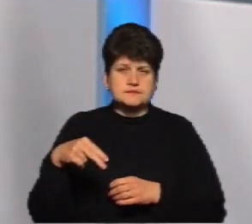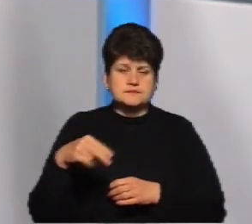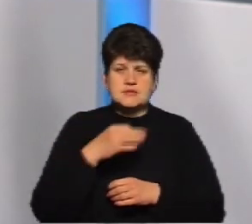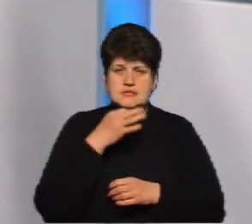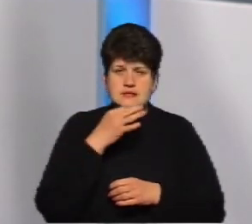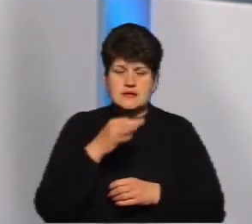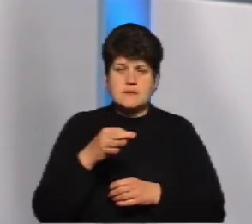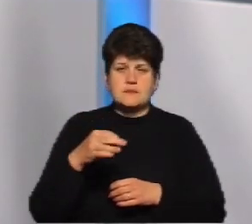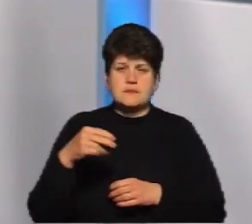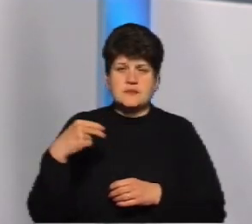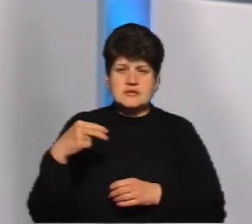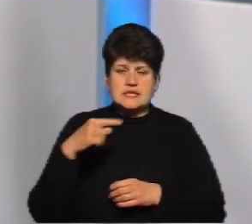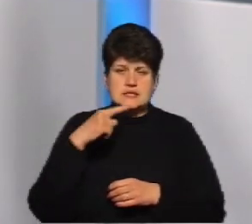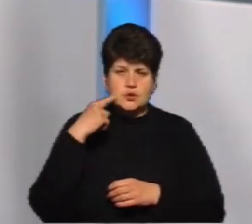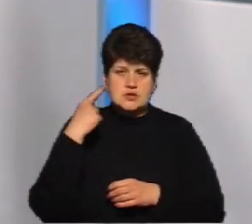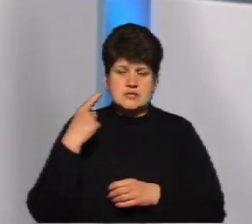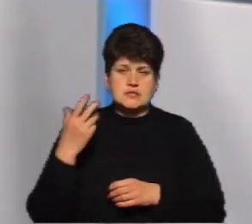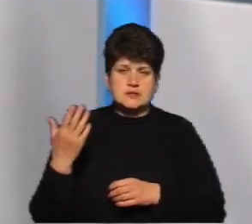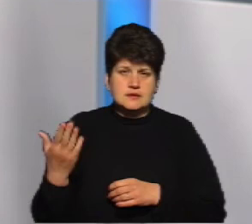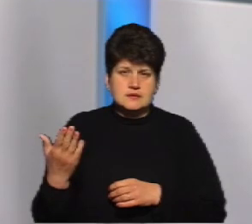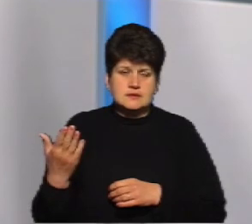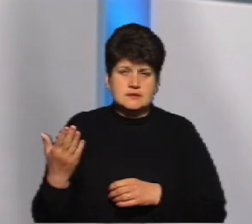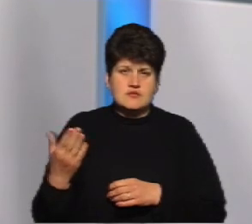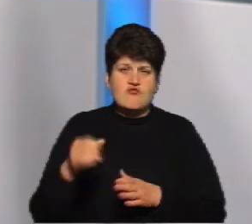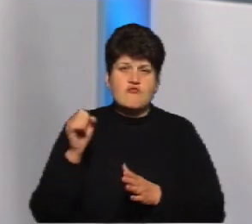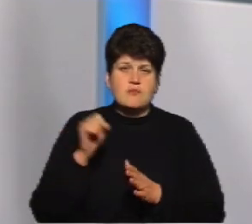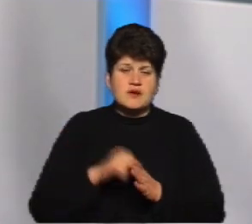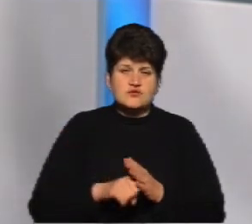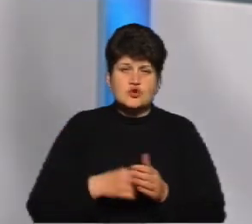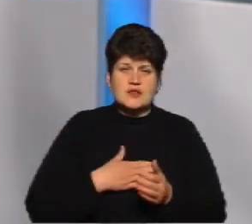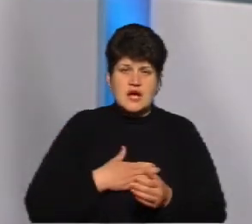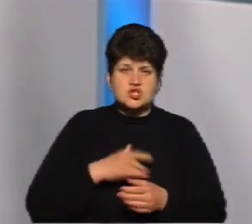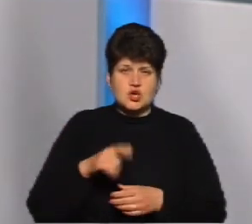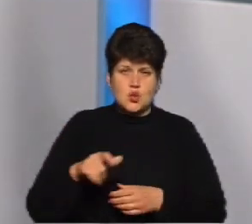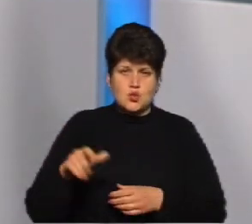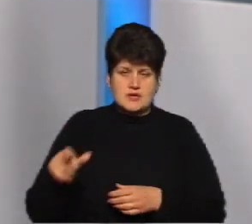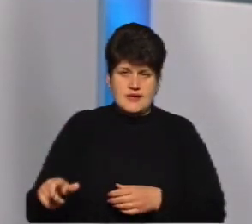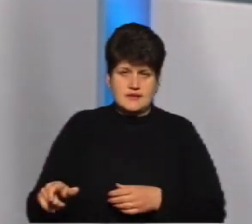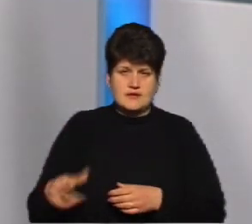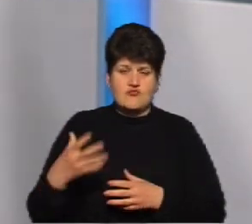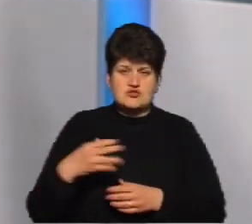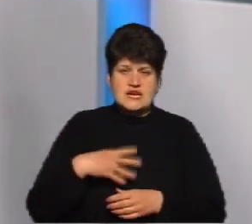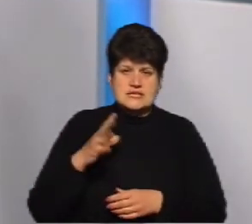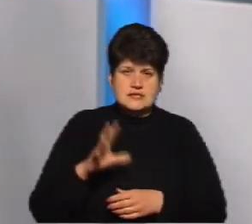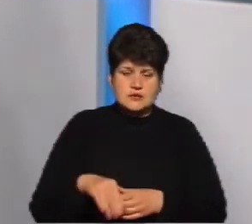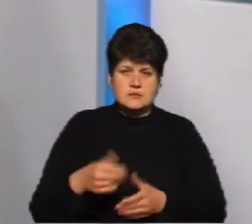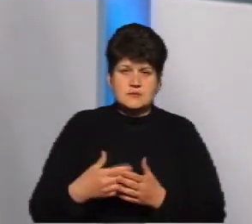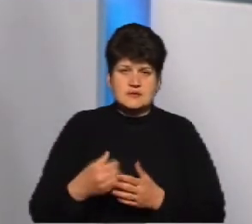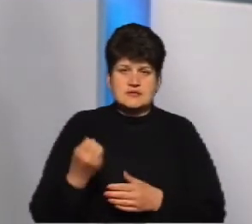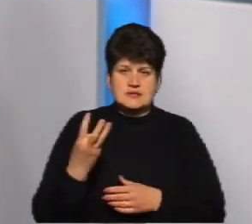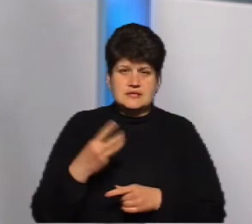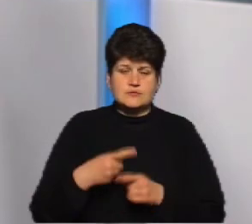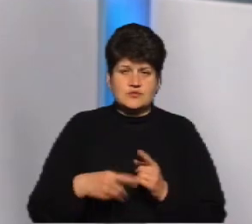президента Російської Федерації, вбивцю наших людей, вже загинуло десь порядка 13,5